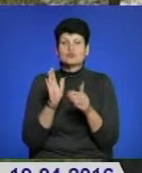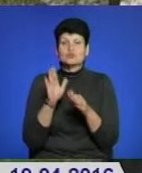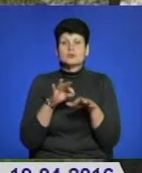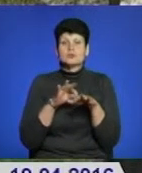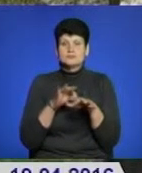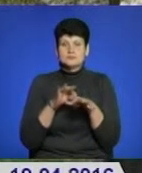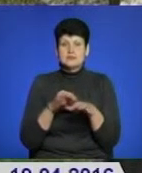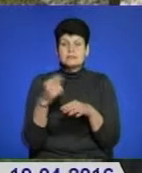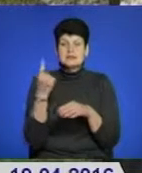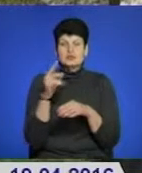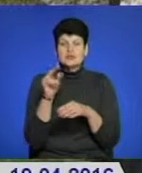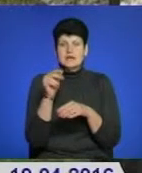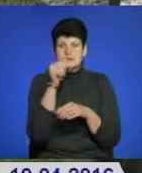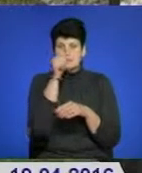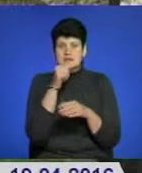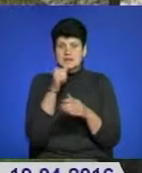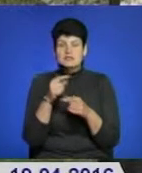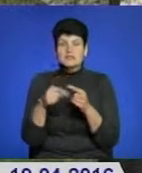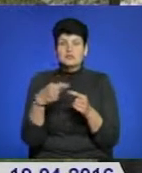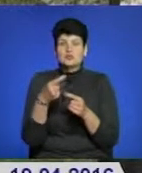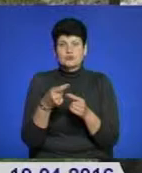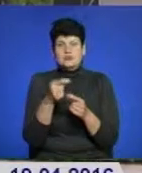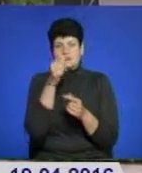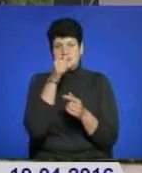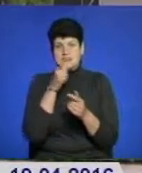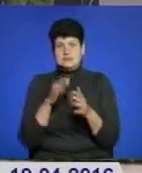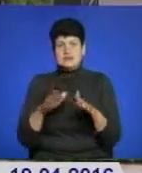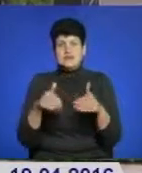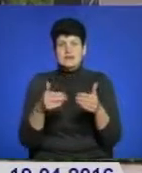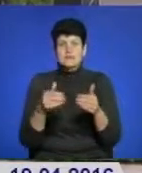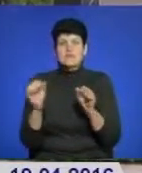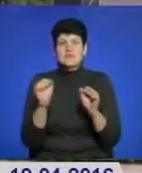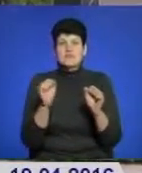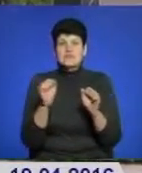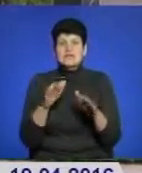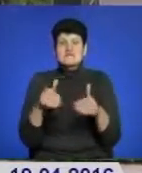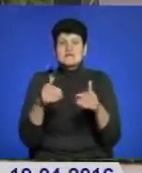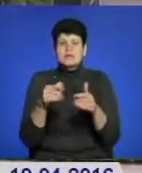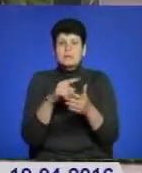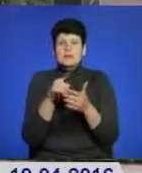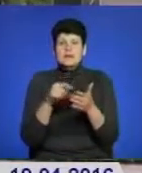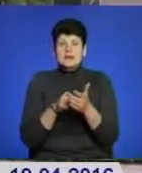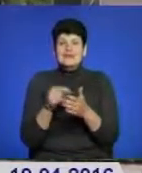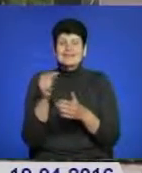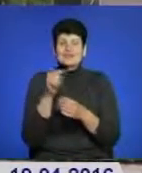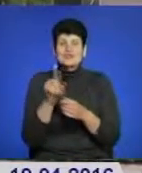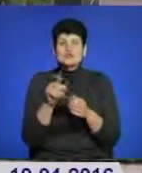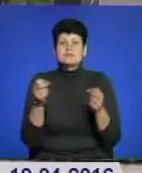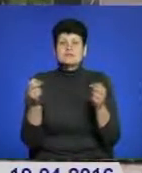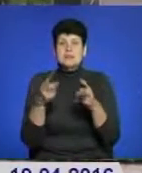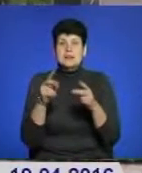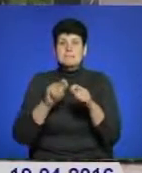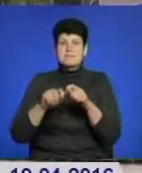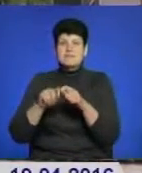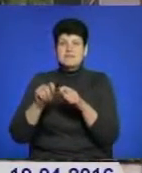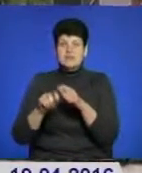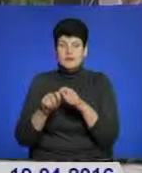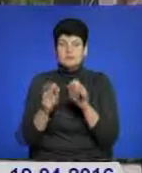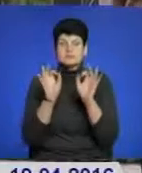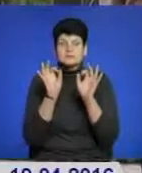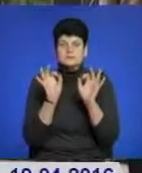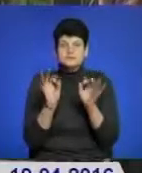1 числа місяця, наступного за місяцем звернення. В управлінні звертають увагу на те, що спеціалісти перевірятимуть